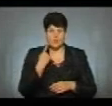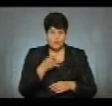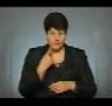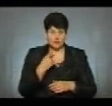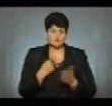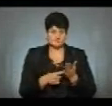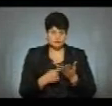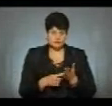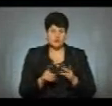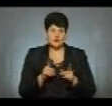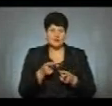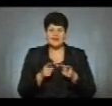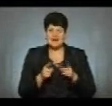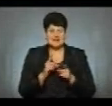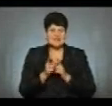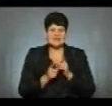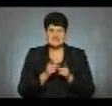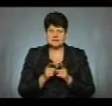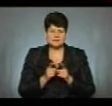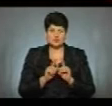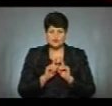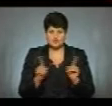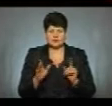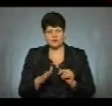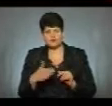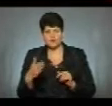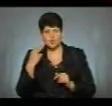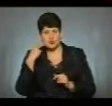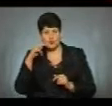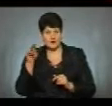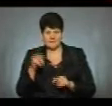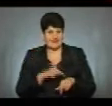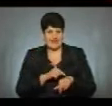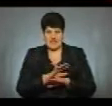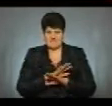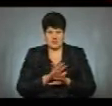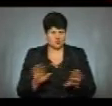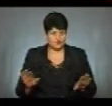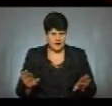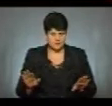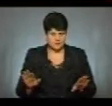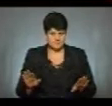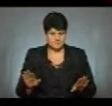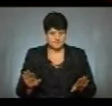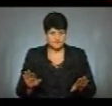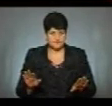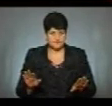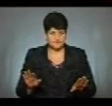констатують, що якихось реальних змін, особливо в сторону покращення, вони не відчувають, але